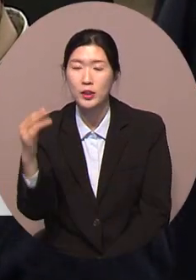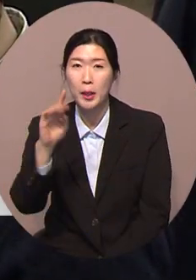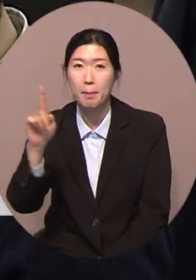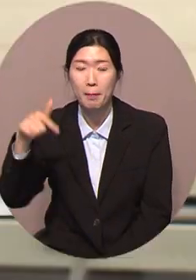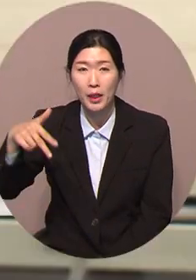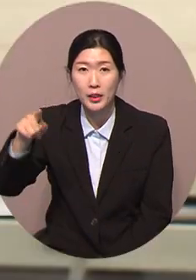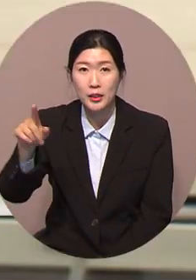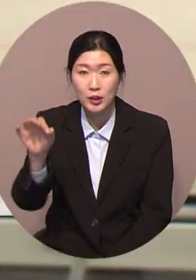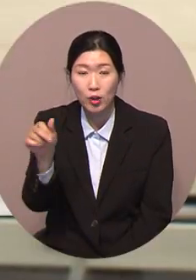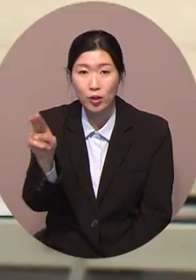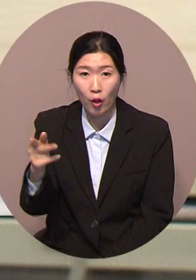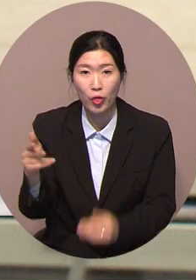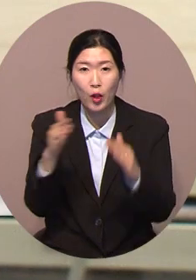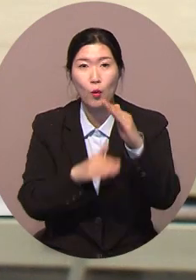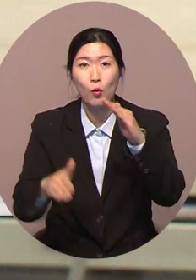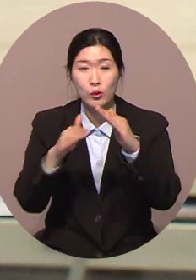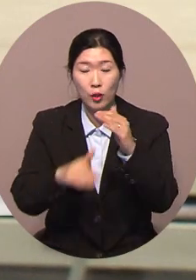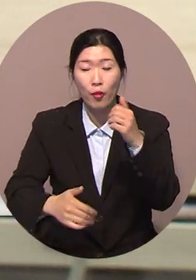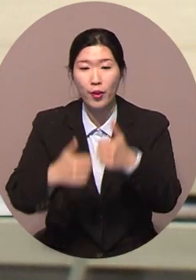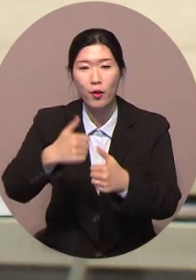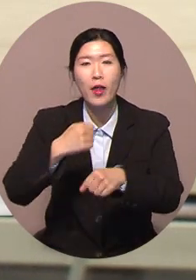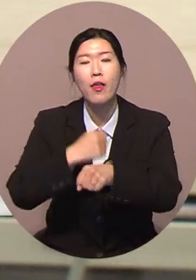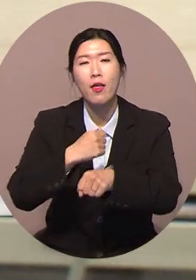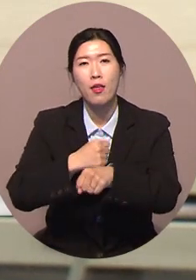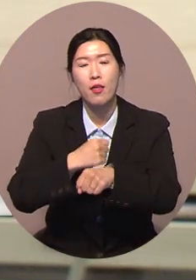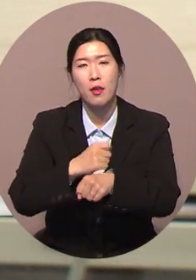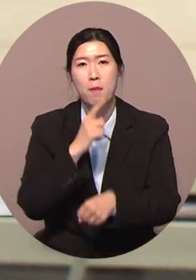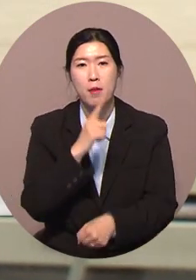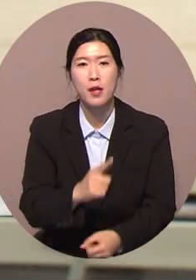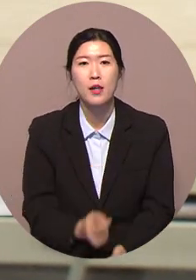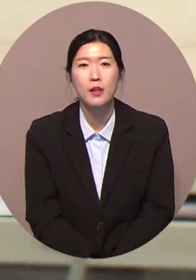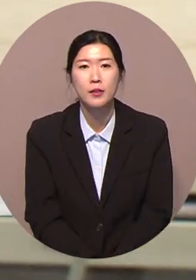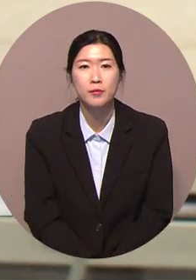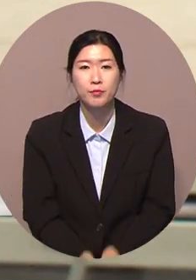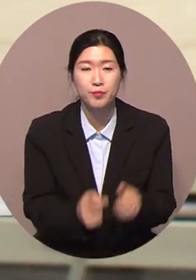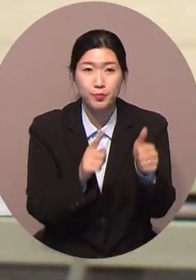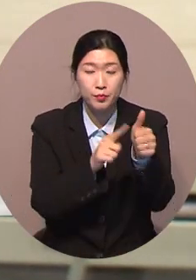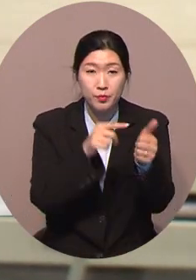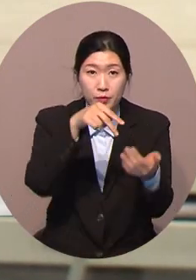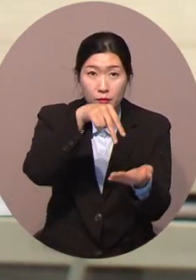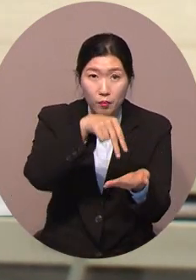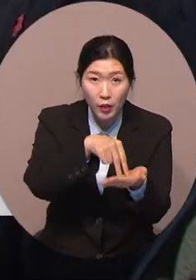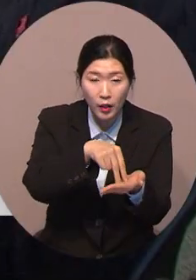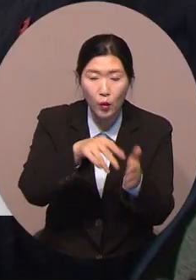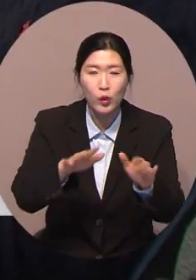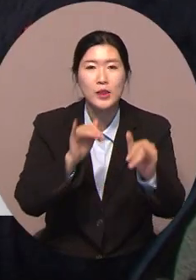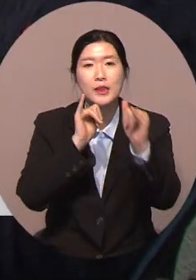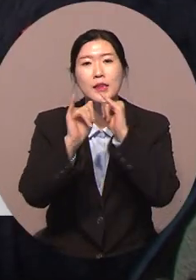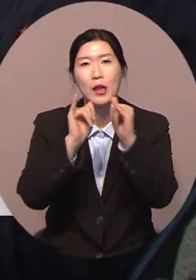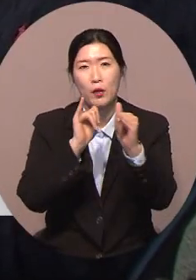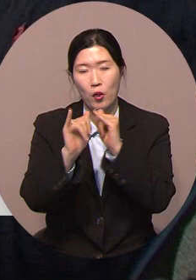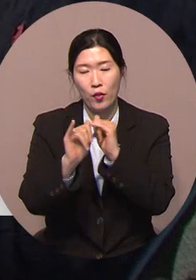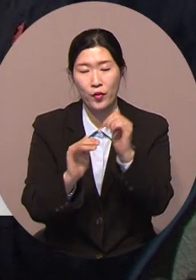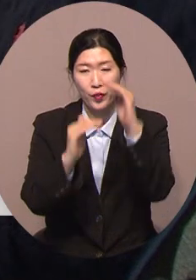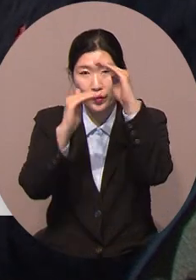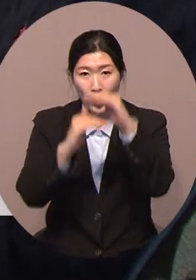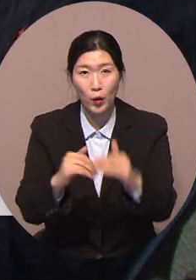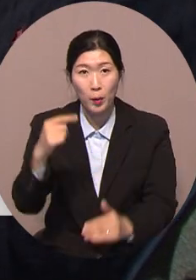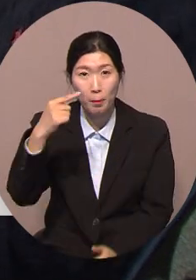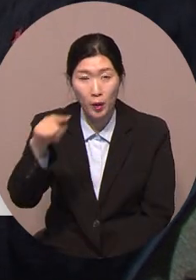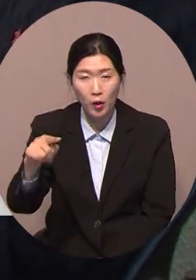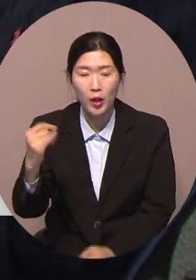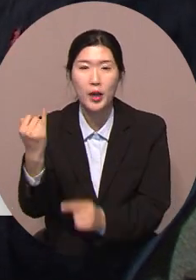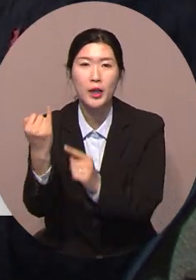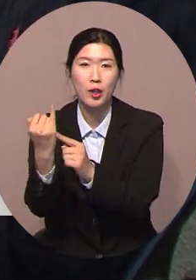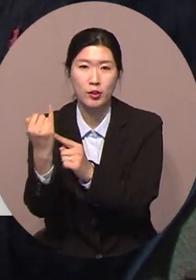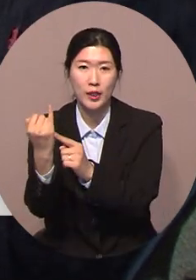정정당당하게 공천 경쟁을 하겠다고 말했습니다 박영순 이원은 대전시 의회에서 기자들과 만나 박최고 위원이